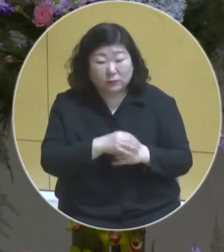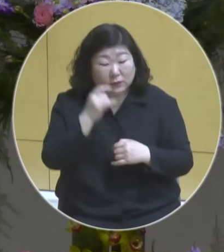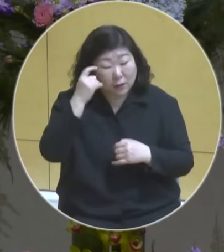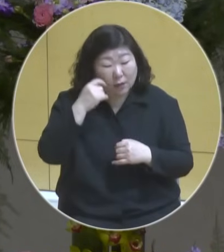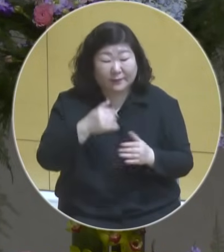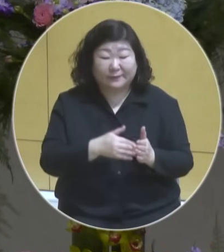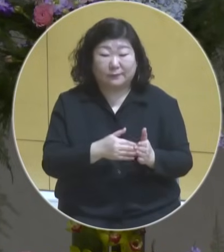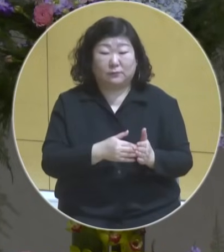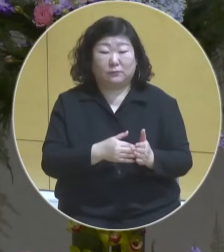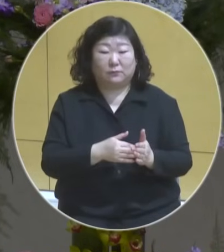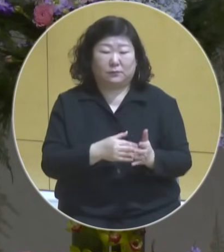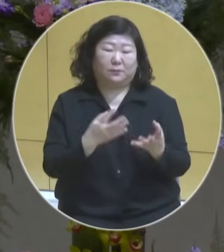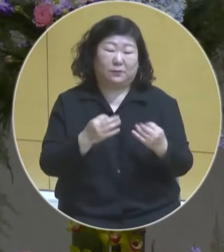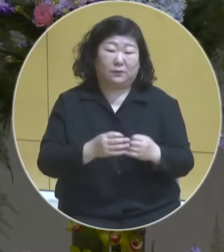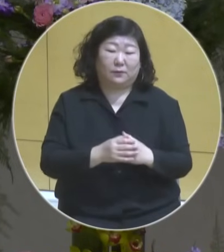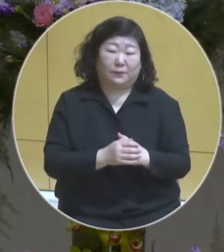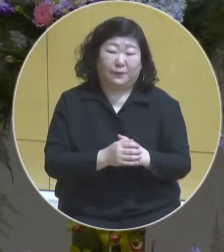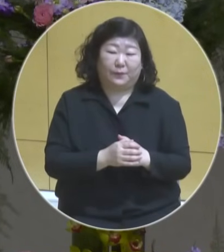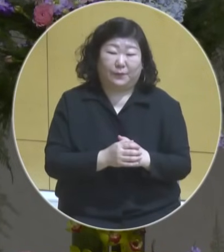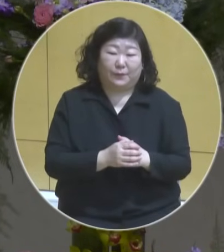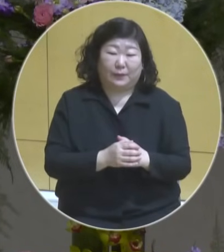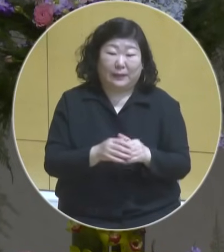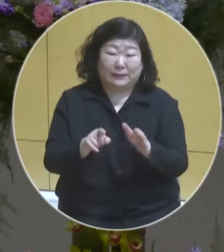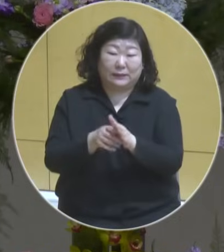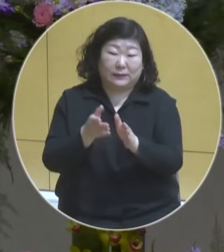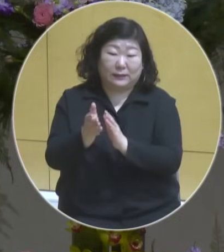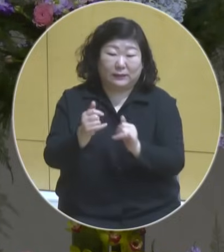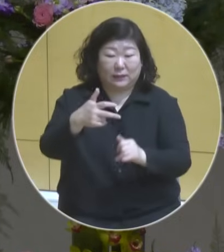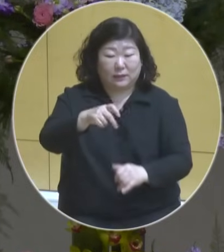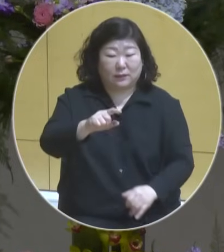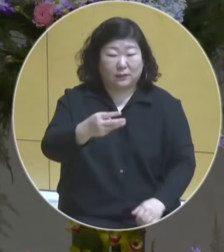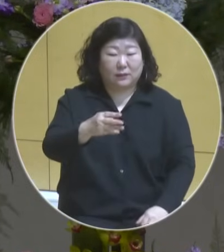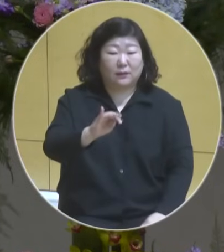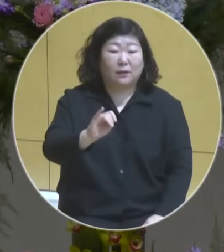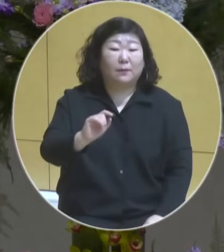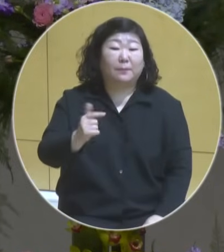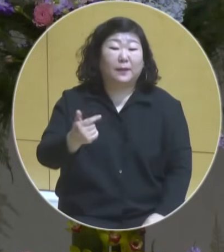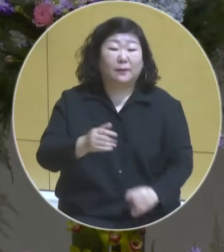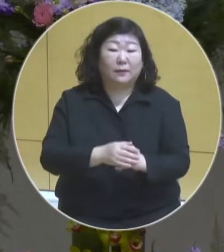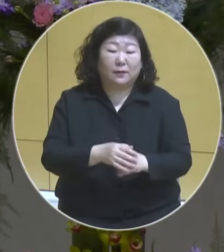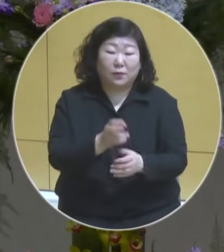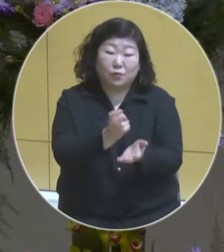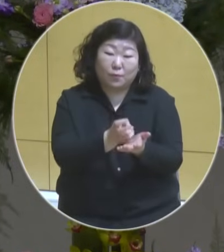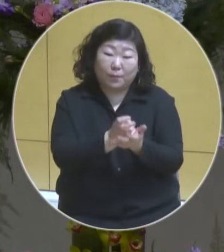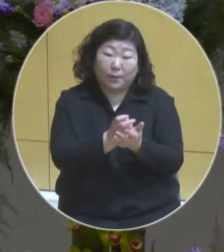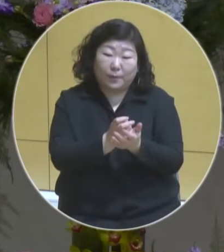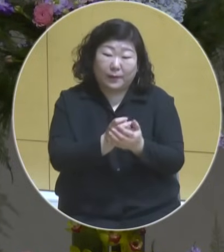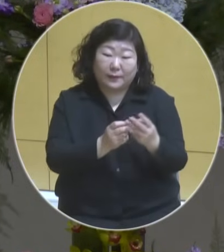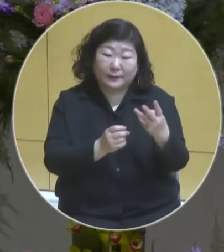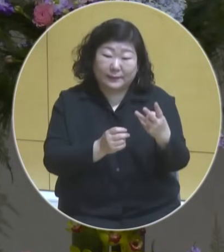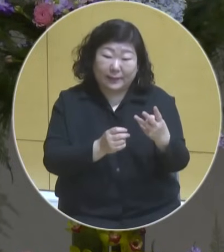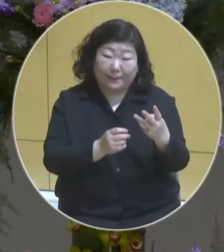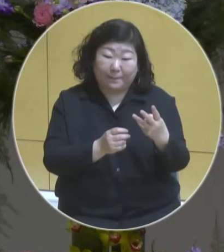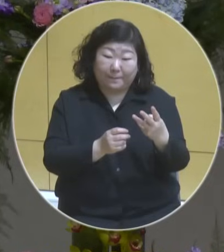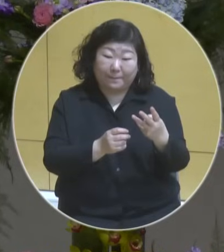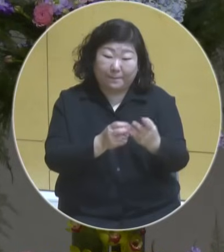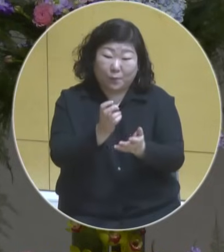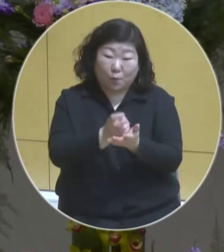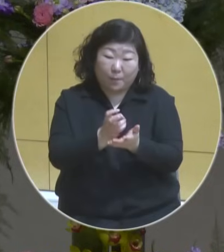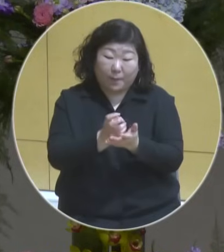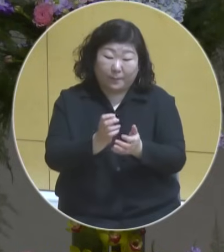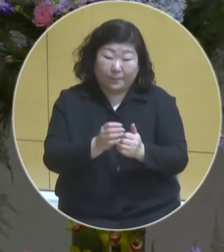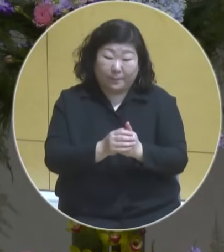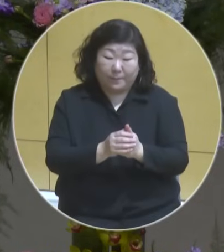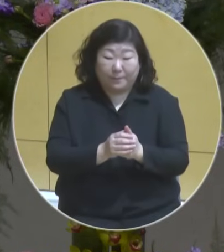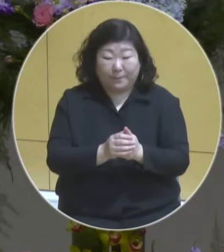쉽습니다 신학자 칼빈은 율법의 제삼 용법 제삼 사용이라는 그런 단어를 쓰는